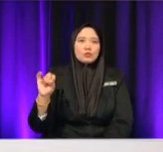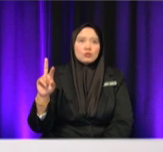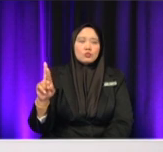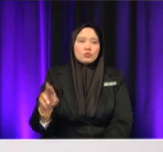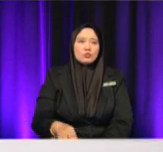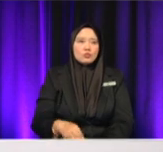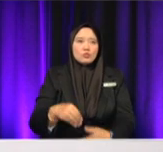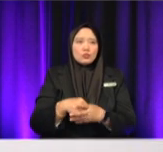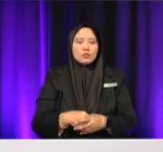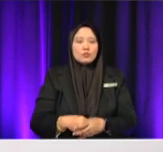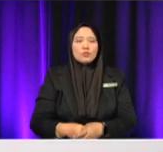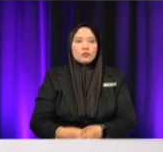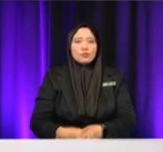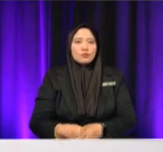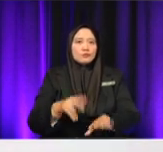masing-masing